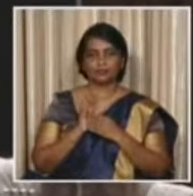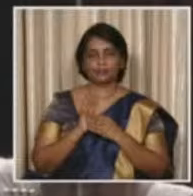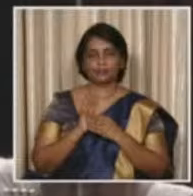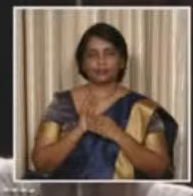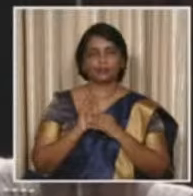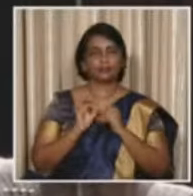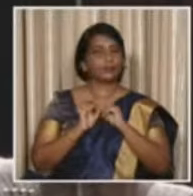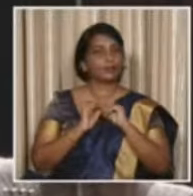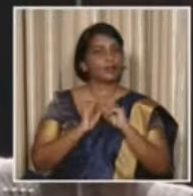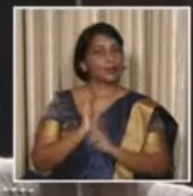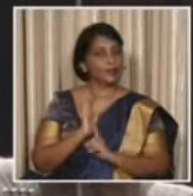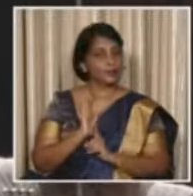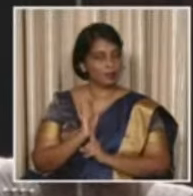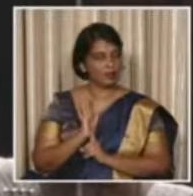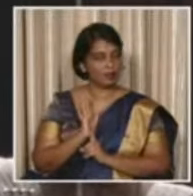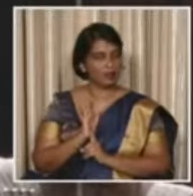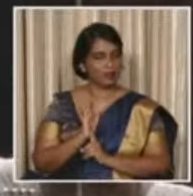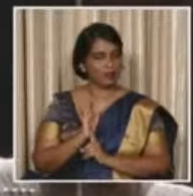කැටුම්පත